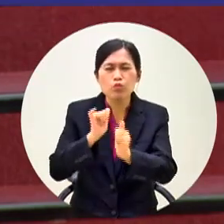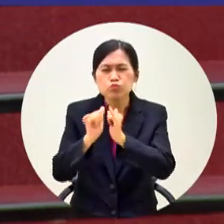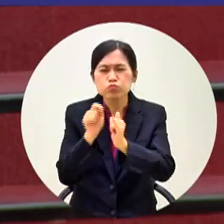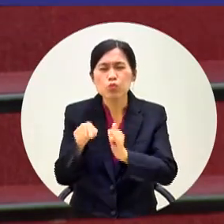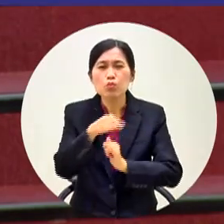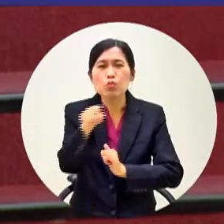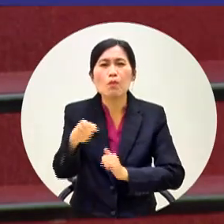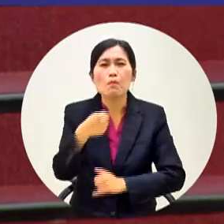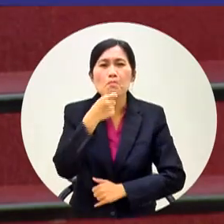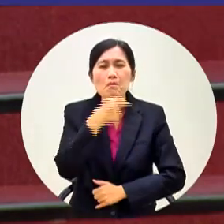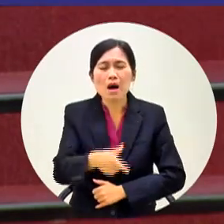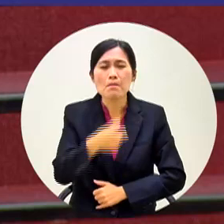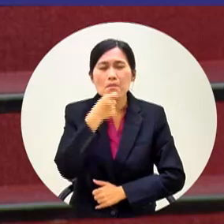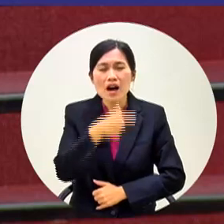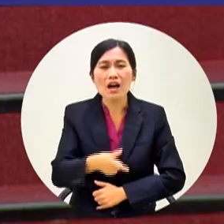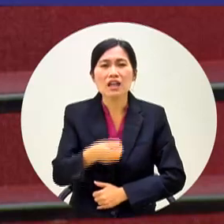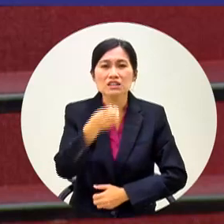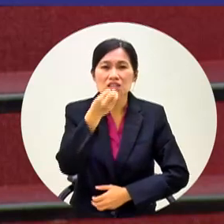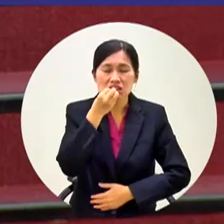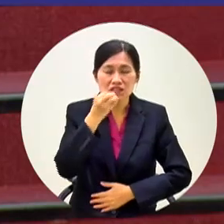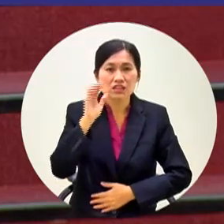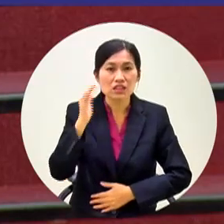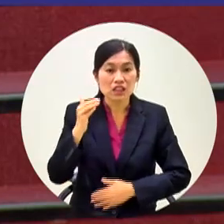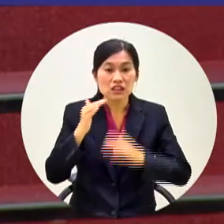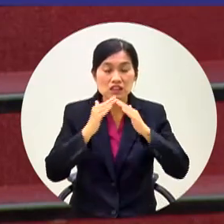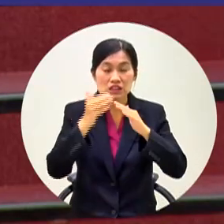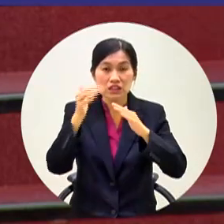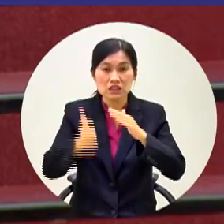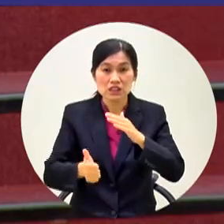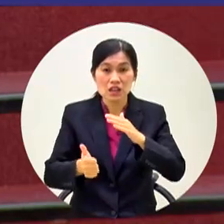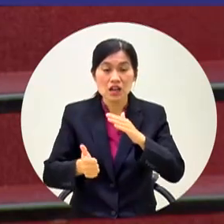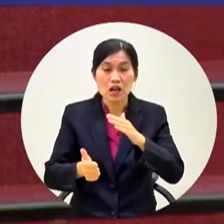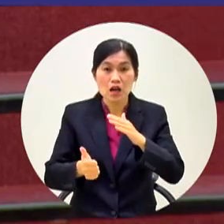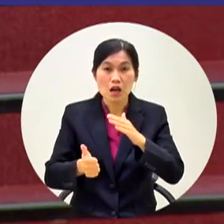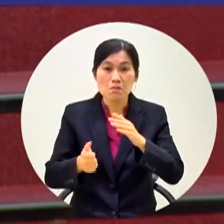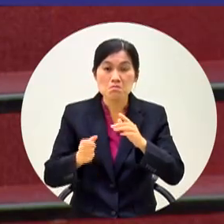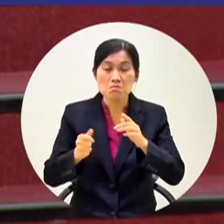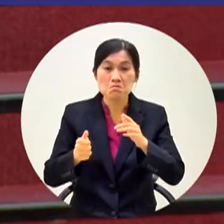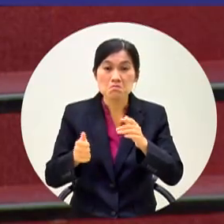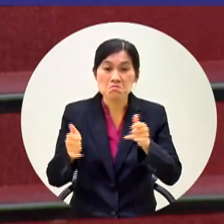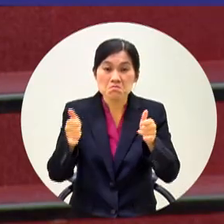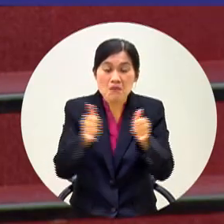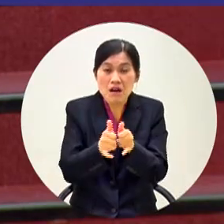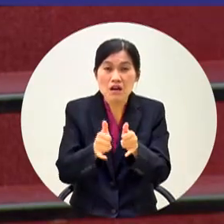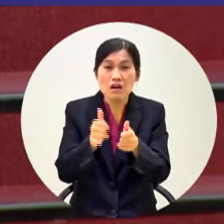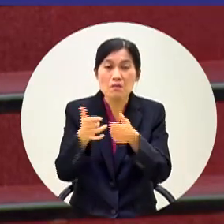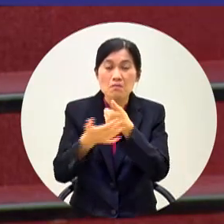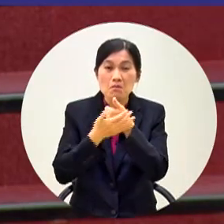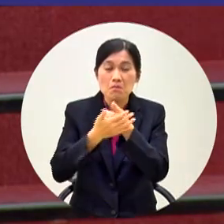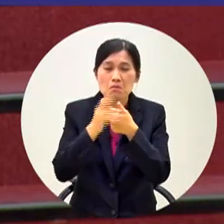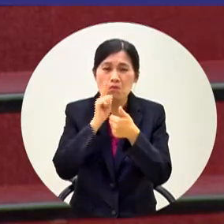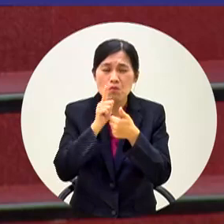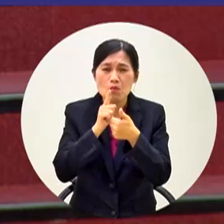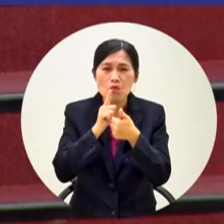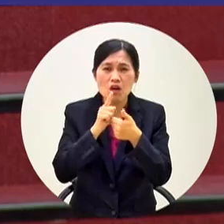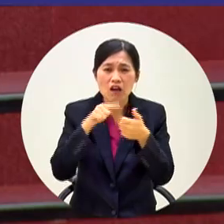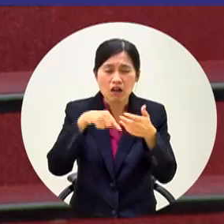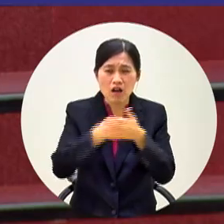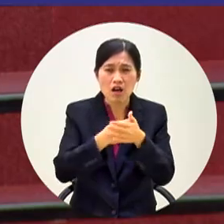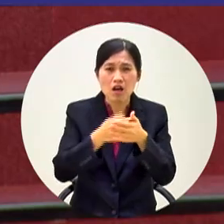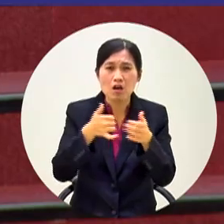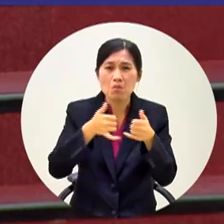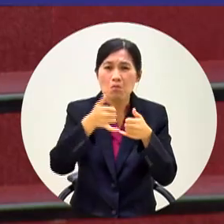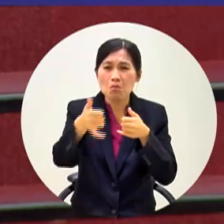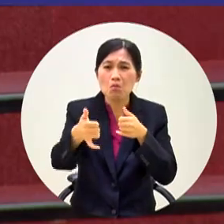愿，但是呢，市长如果不站在我们的角度上面说话，一昧的跟中央站在一起，那我们的市民朋